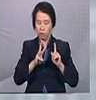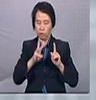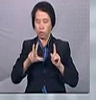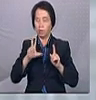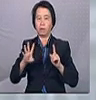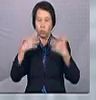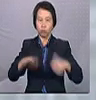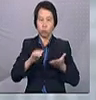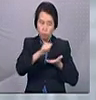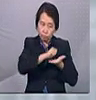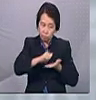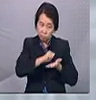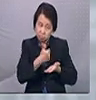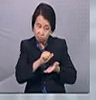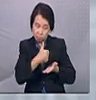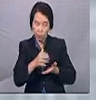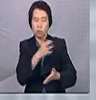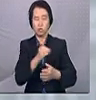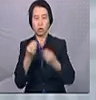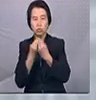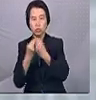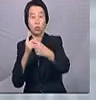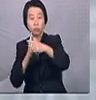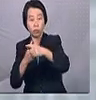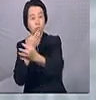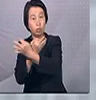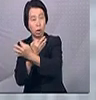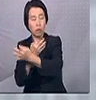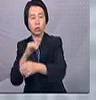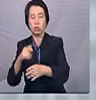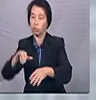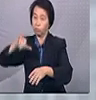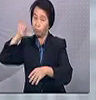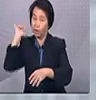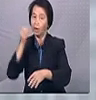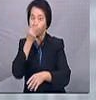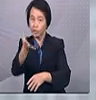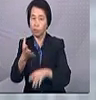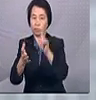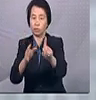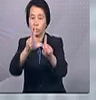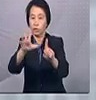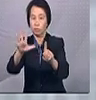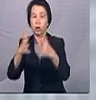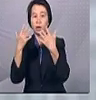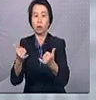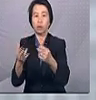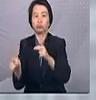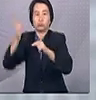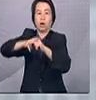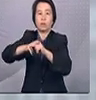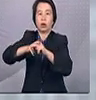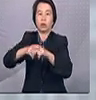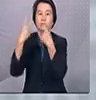1,634. Dan jumlah kes positif di Kluang semalam saya umumkan 135. Hari ini ada pertambahan